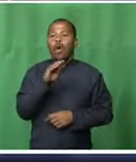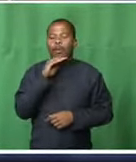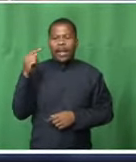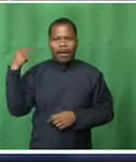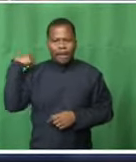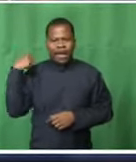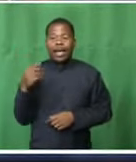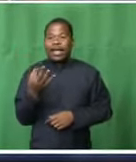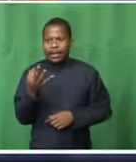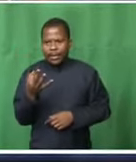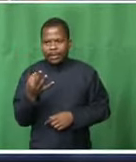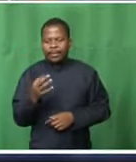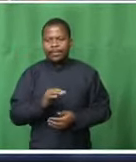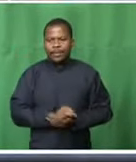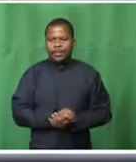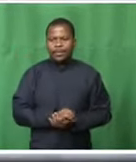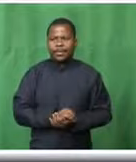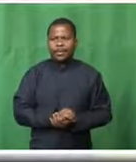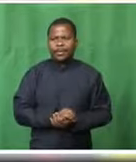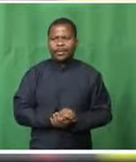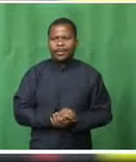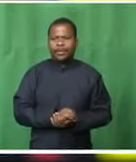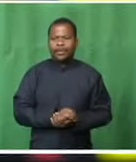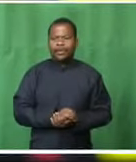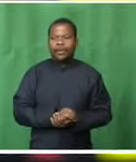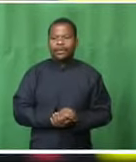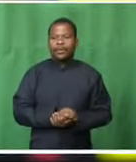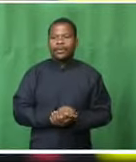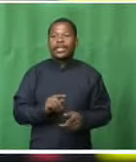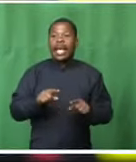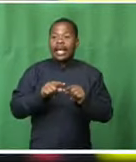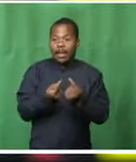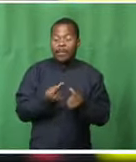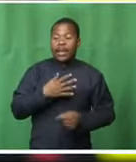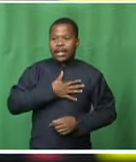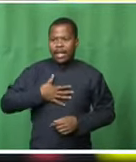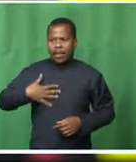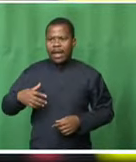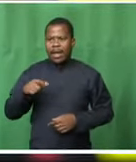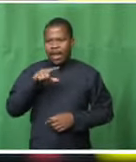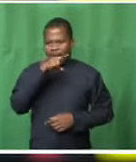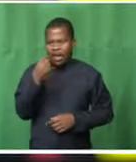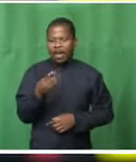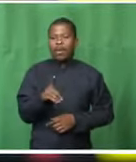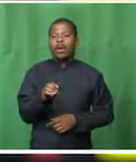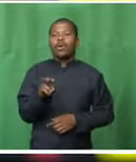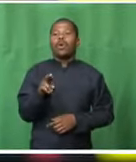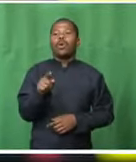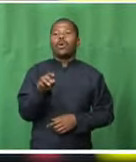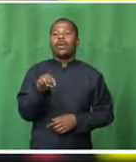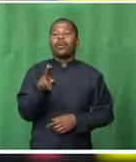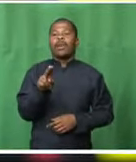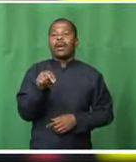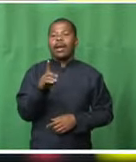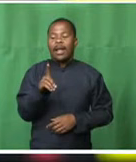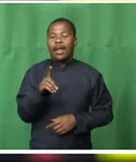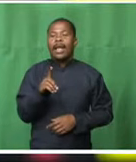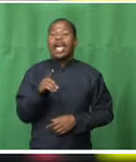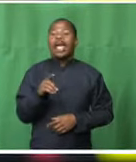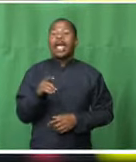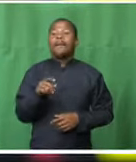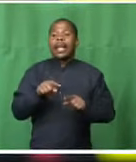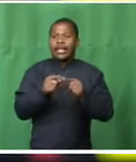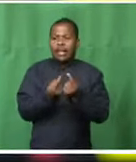le-Torino lase-Taliyane. Licembu le-Borussia Dortmund laseveni lase-Jalimane selivetele macembu lafuna kuthenga umdlali Jude